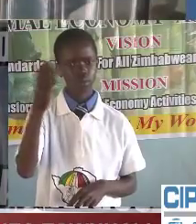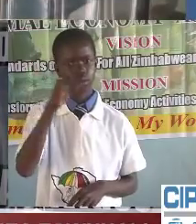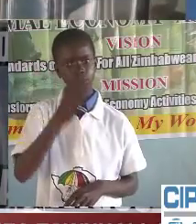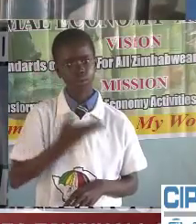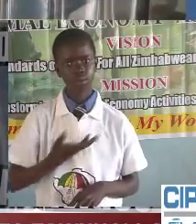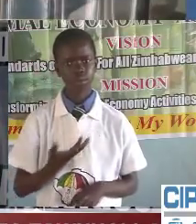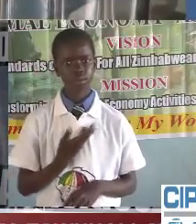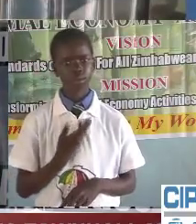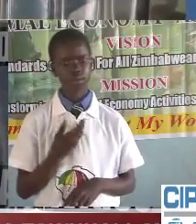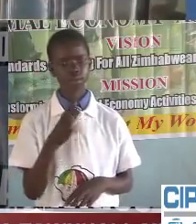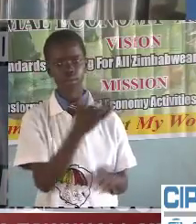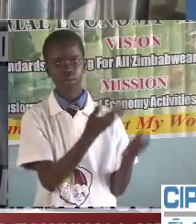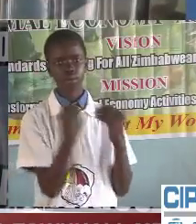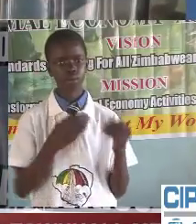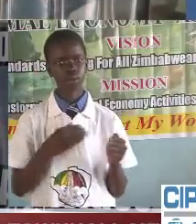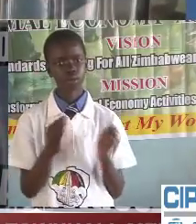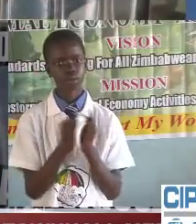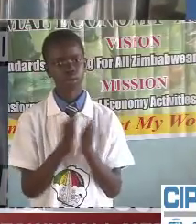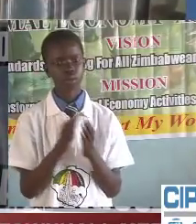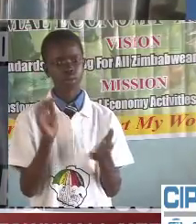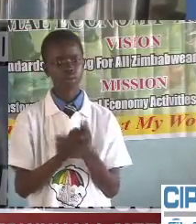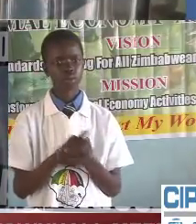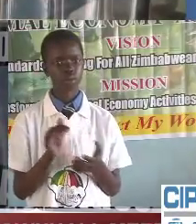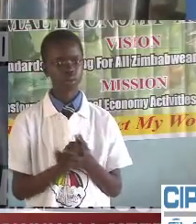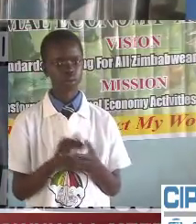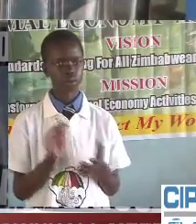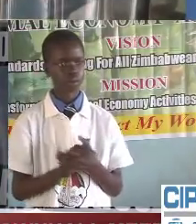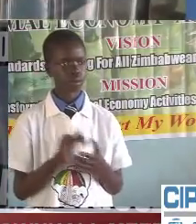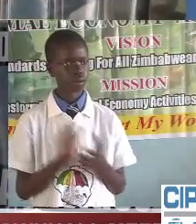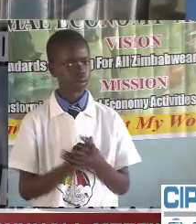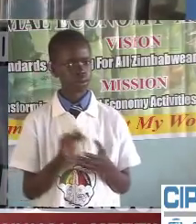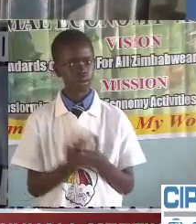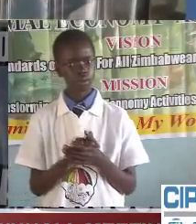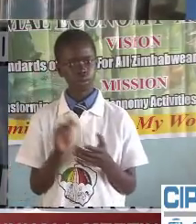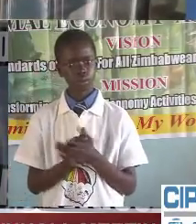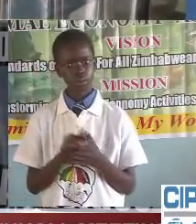weward 2. Ndinokumbira muvaomberere maoko vachiuya zvavo.